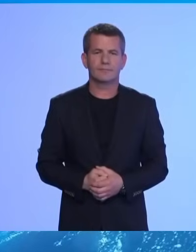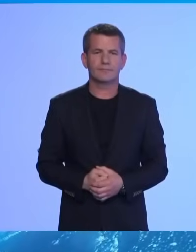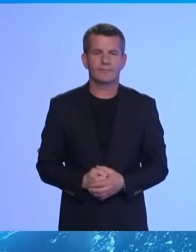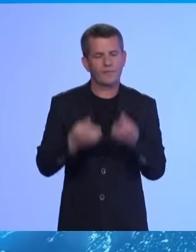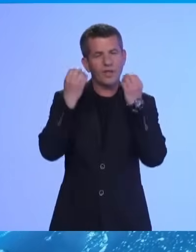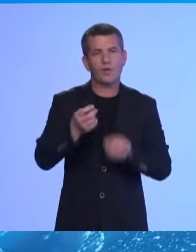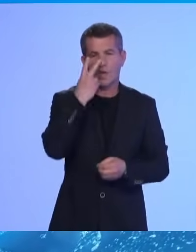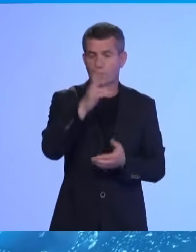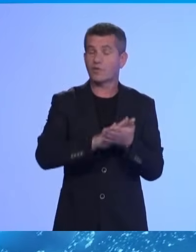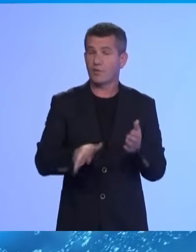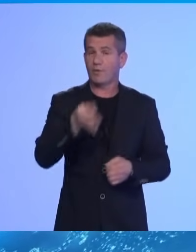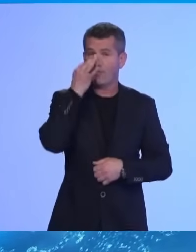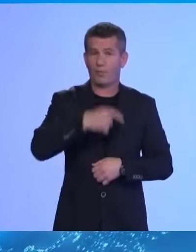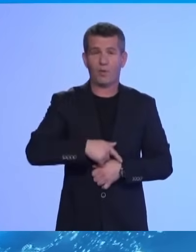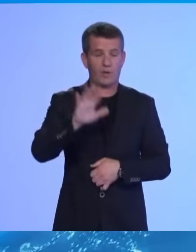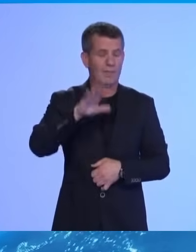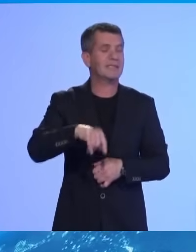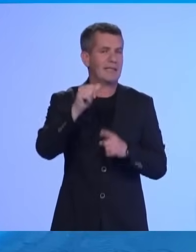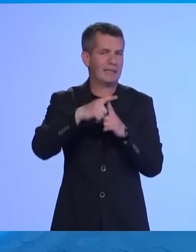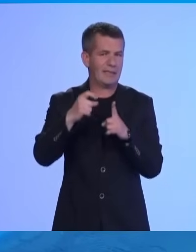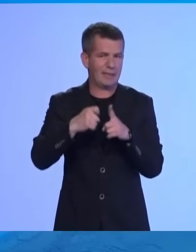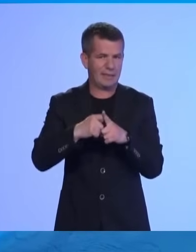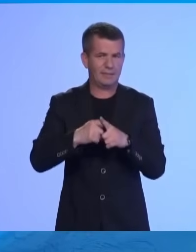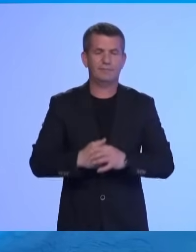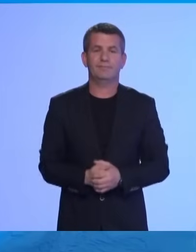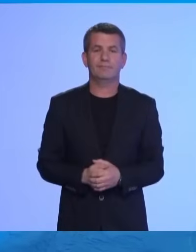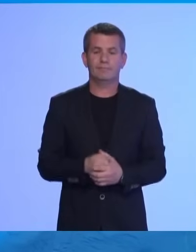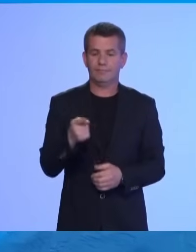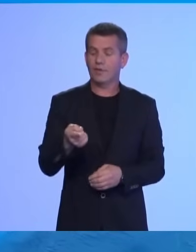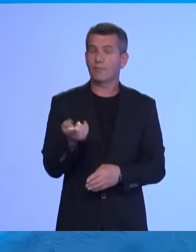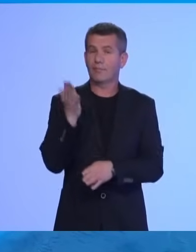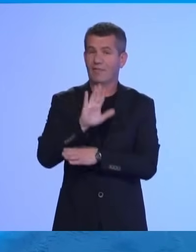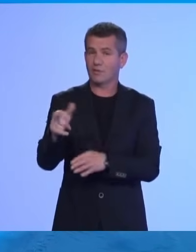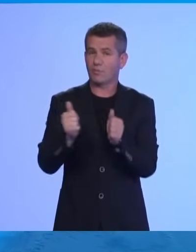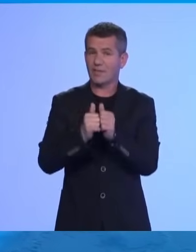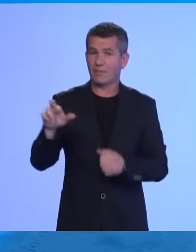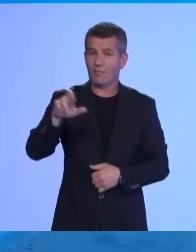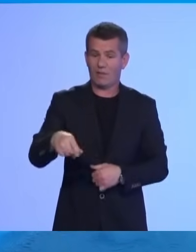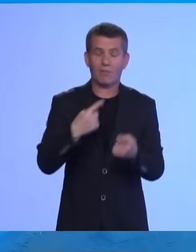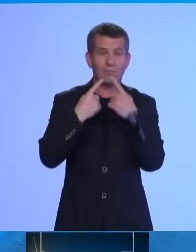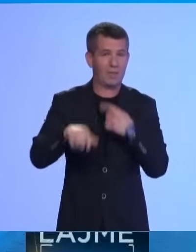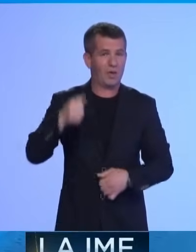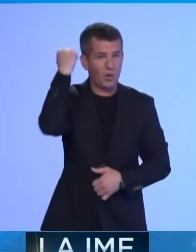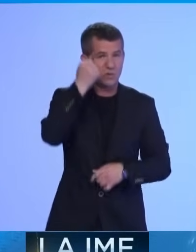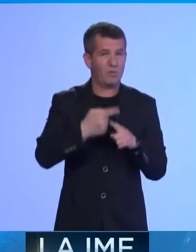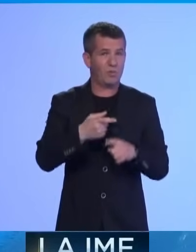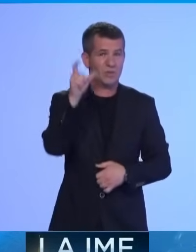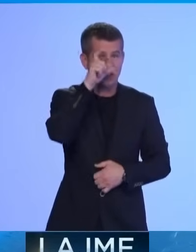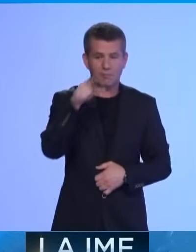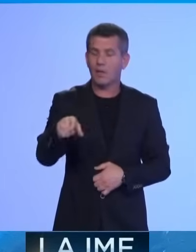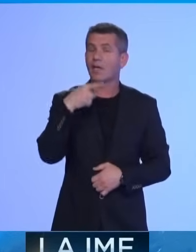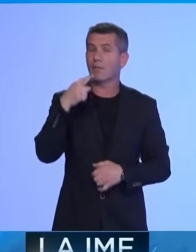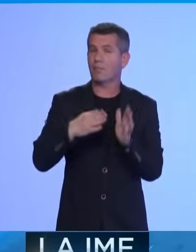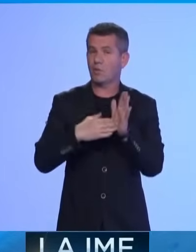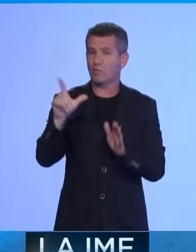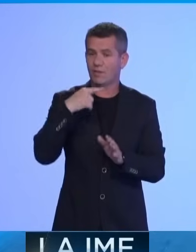Përshëndetje, jeni me edicionin e lajmeve në radio dhe televizionin e Kosovës. Emisari i Bashkimit Evropian për dialogun Kosovë-Serbimi Miroslav Lečak ka thënë se të dyja